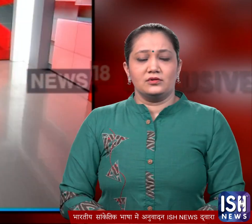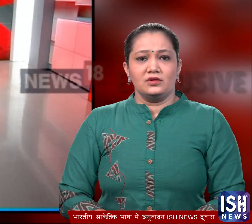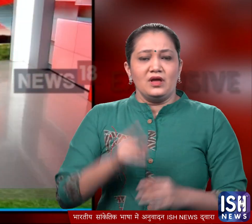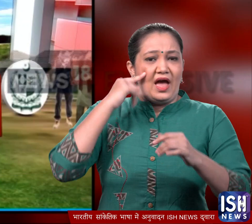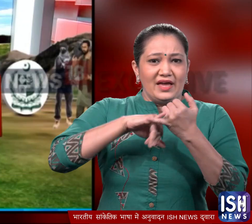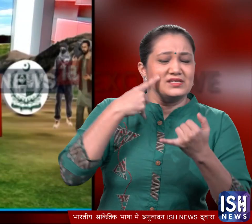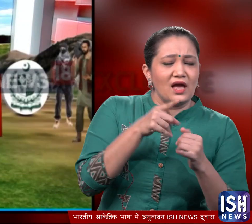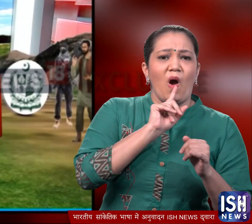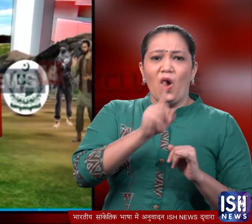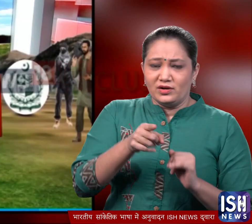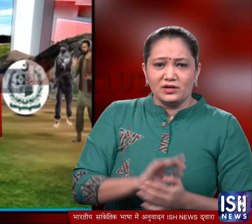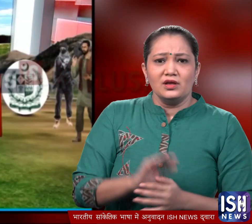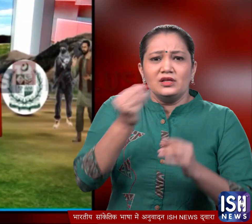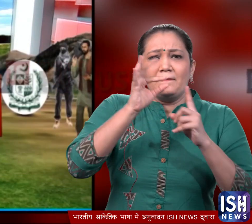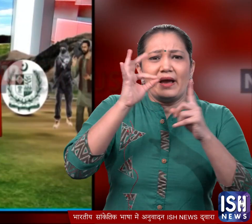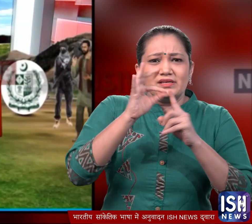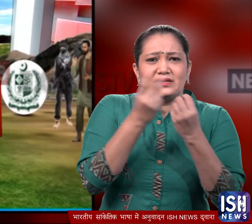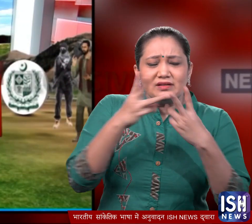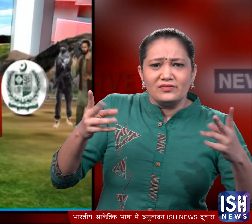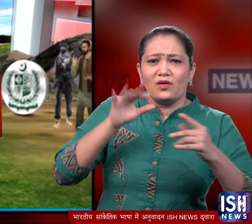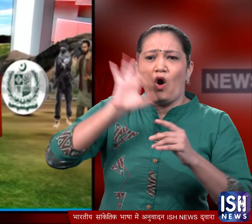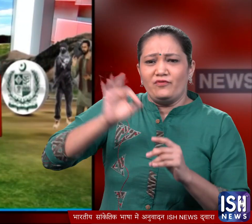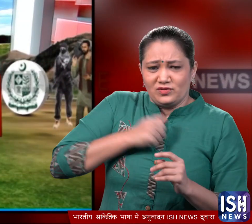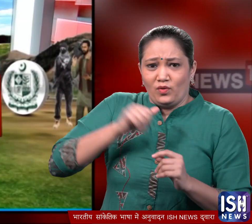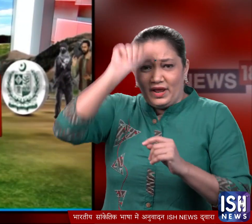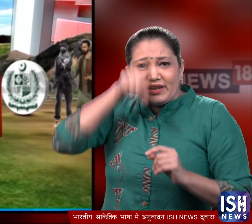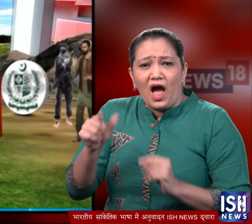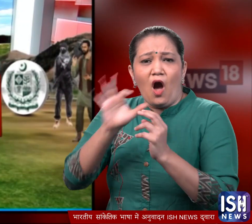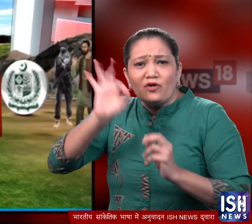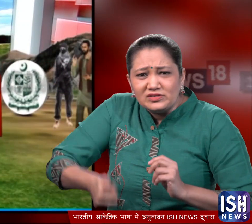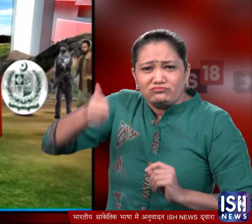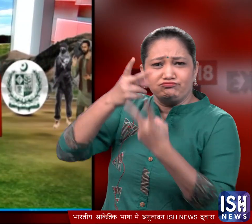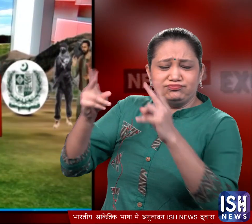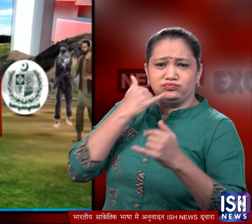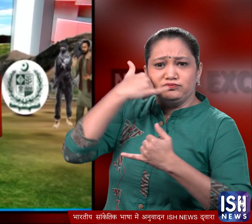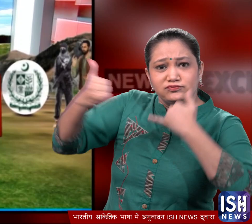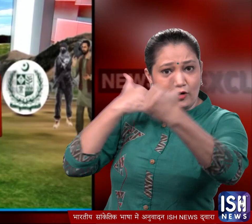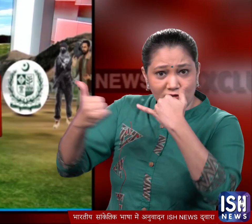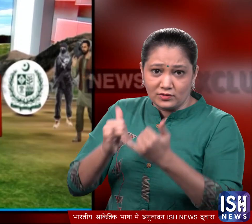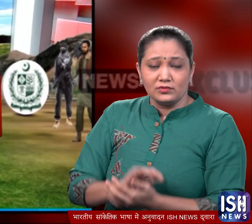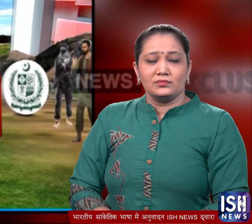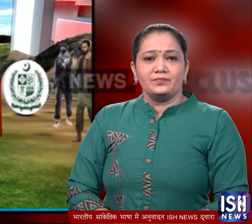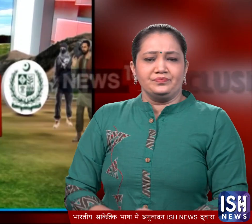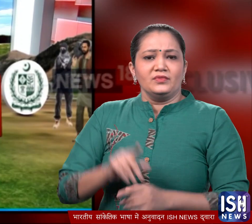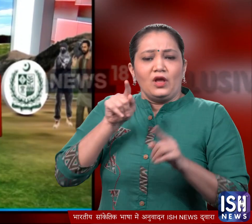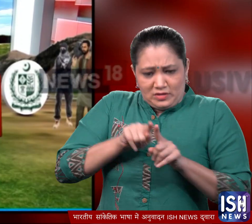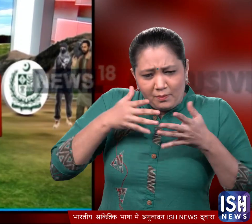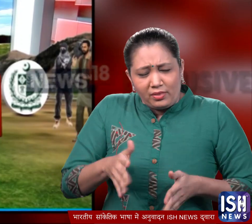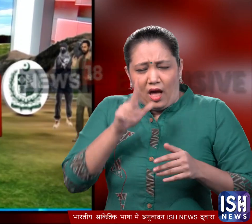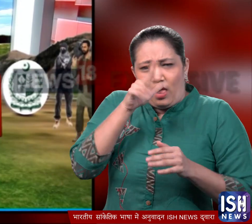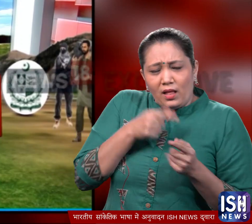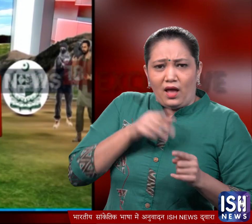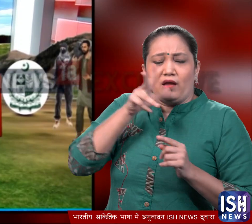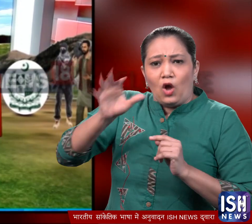रिपोर्ट है कि आईएसआई के इशारे पर पाकिस्तान से भारतीय सुरक्षा बल के अधिकारियों और जवानों को फोन किया जा रहा है और भारतीय